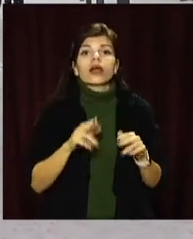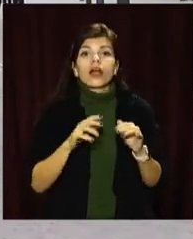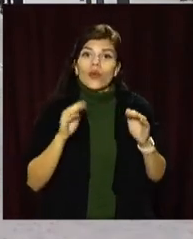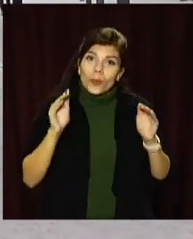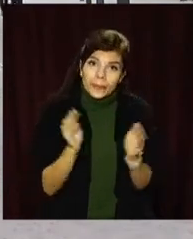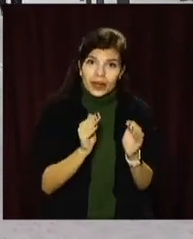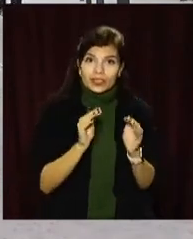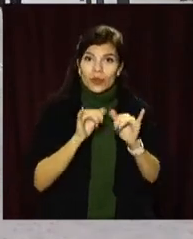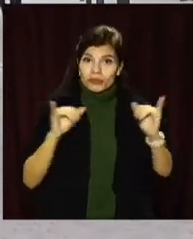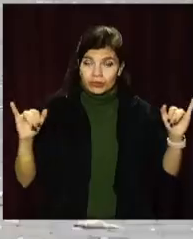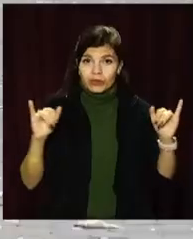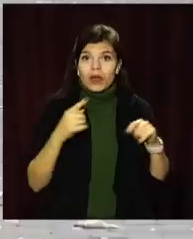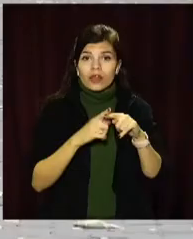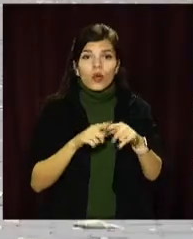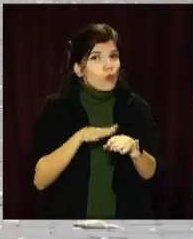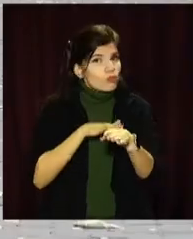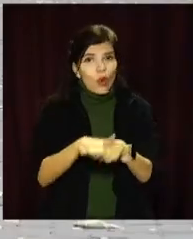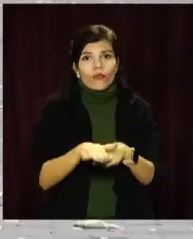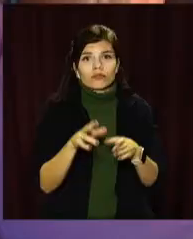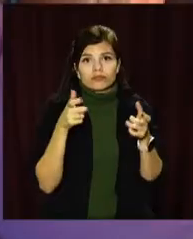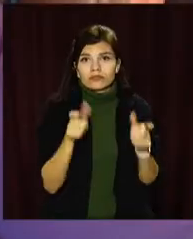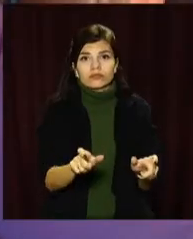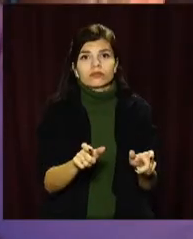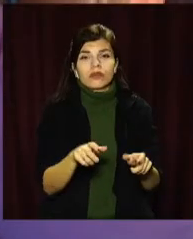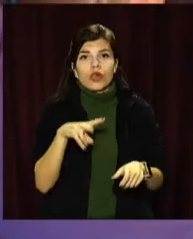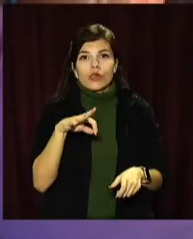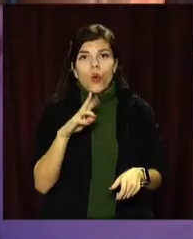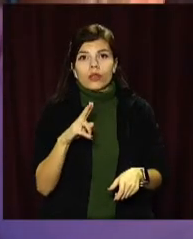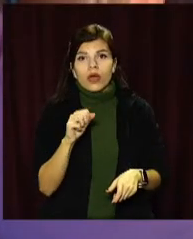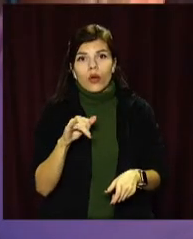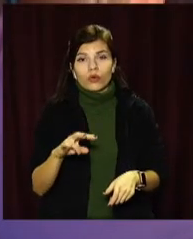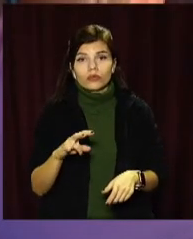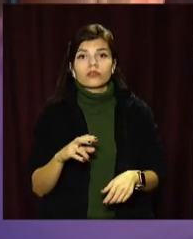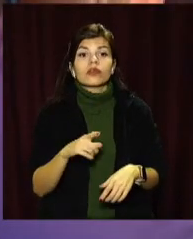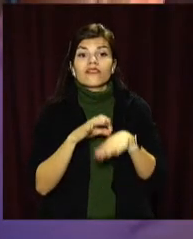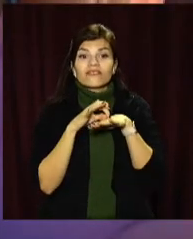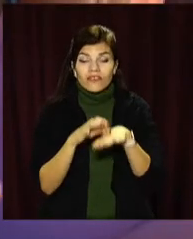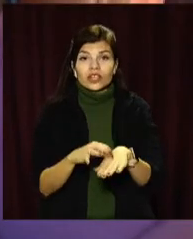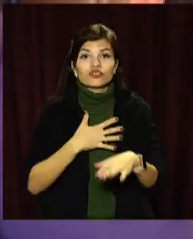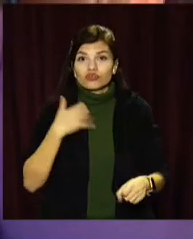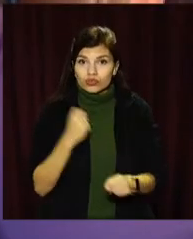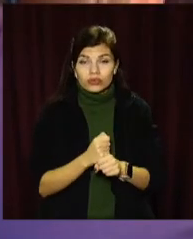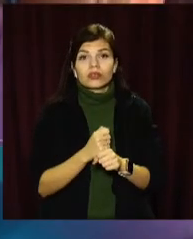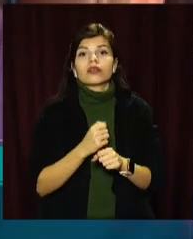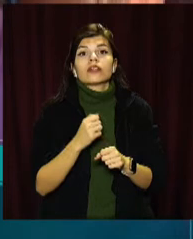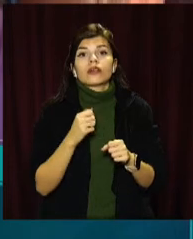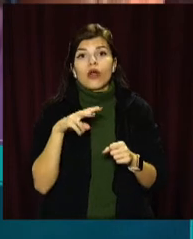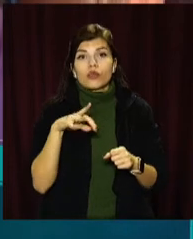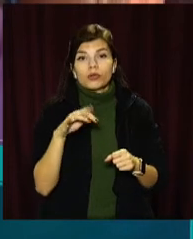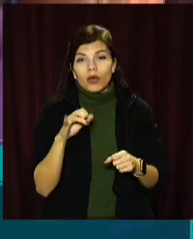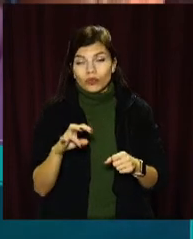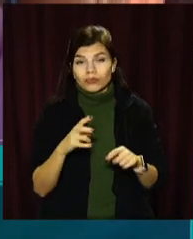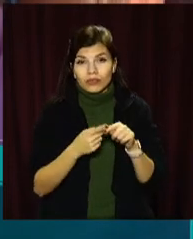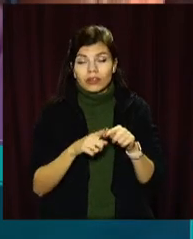розповсюдження хвороби – повний локдаун. Введення жорсткого карантину і розірвання